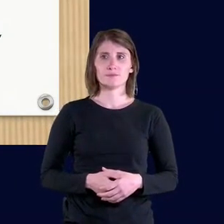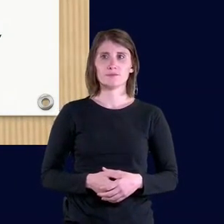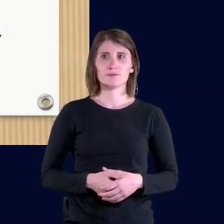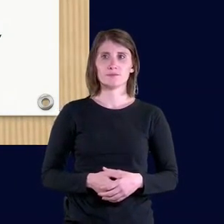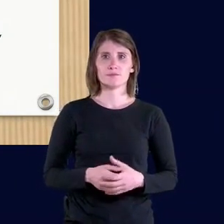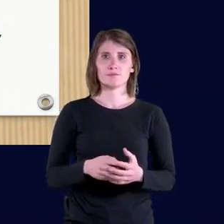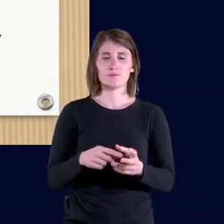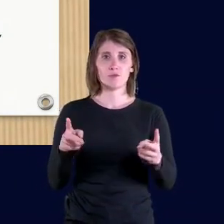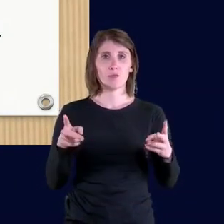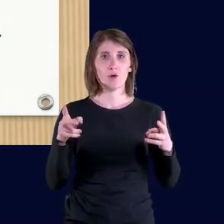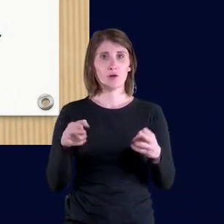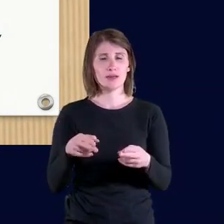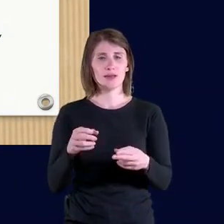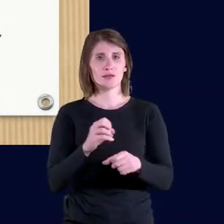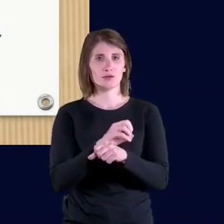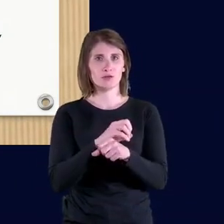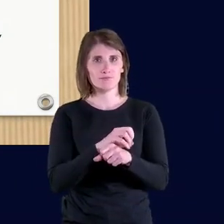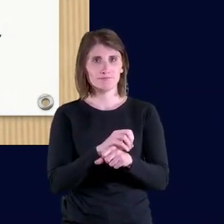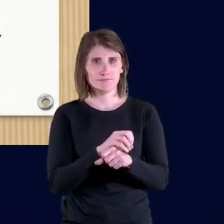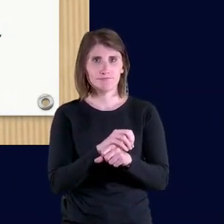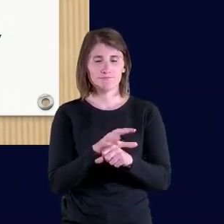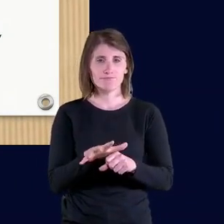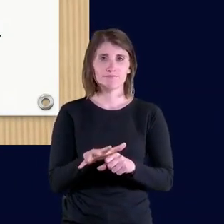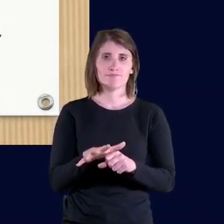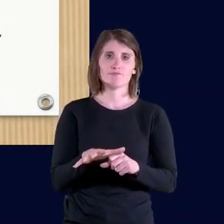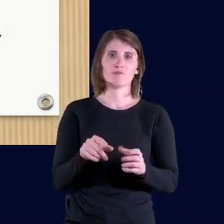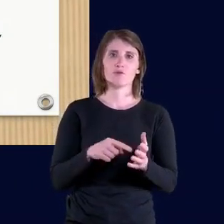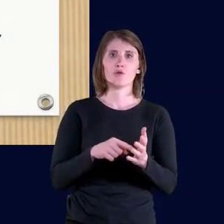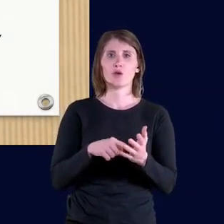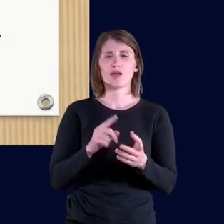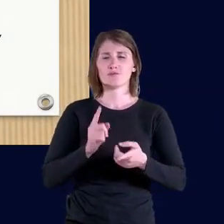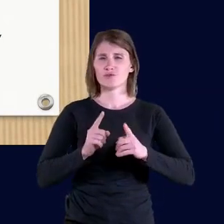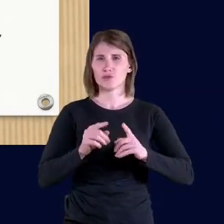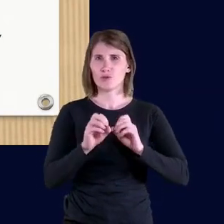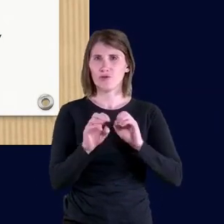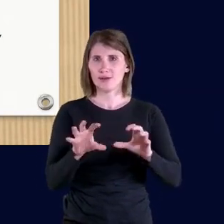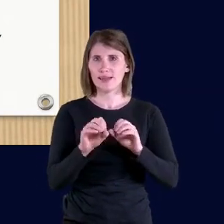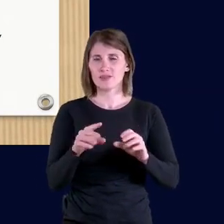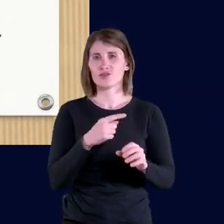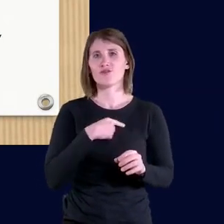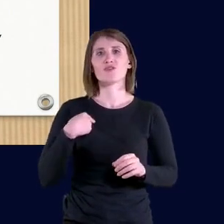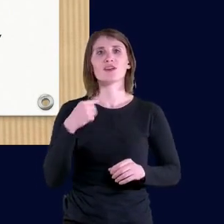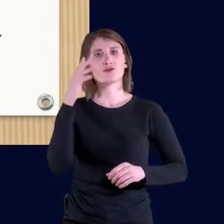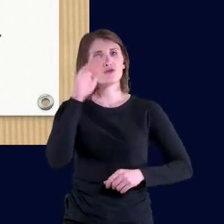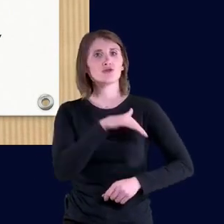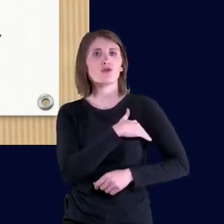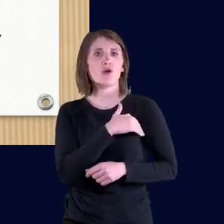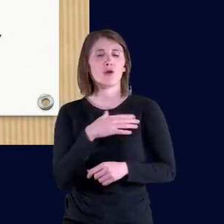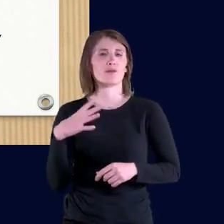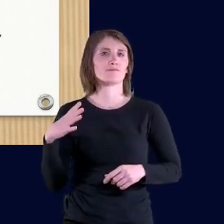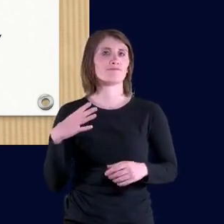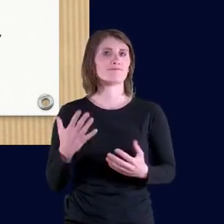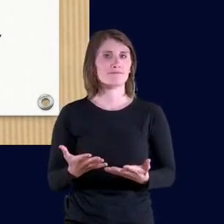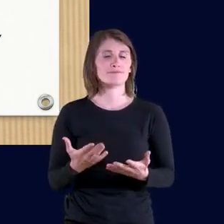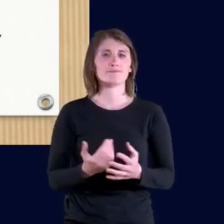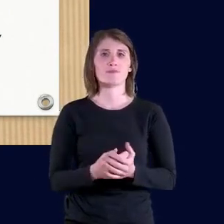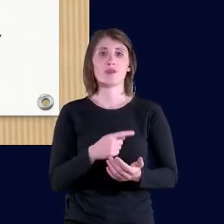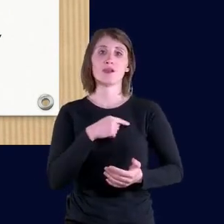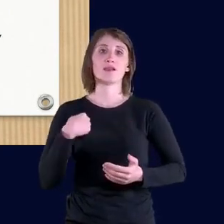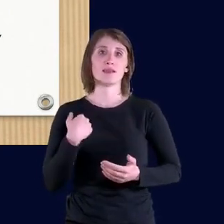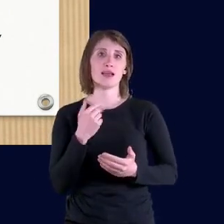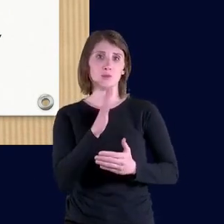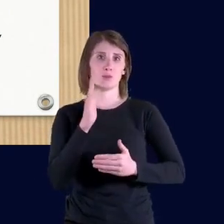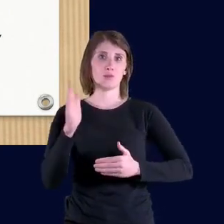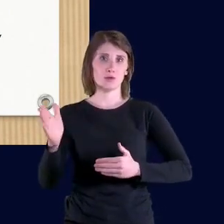w okresie pandami ja tylko szybciutko powiem i w jaki sposób zostało zorganizowane w naszej szkole ze względu na to że biblioteka fizycznie